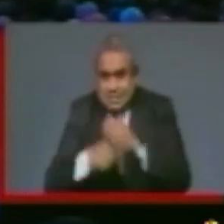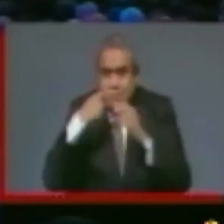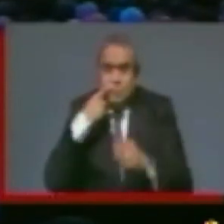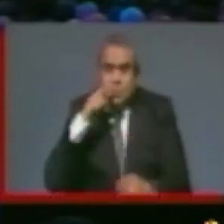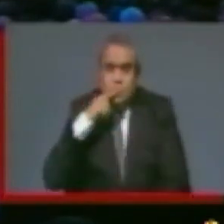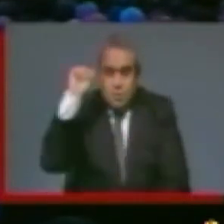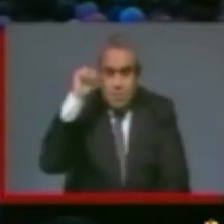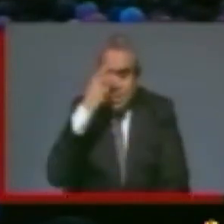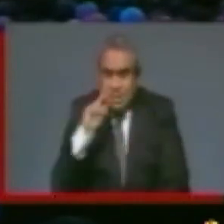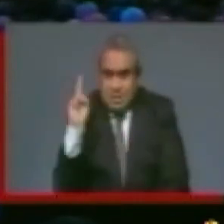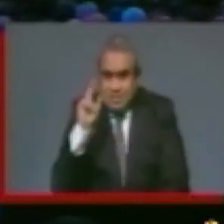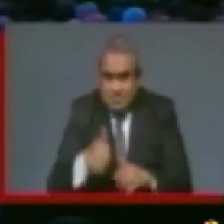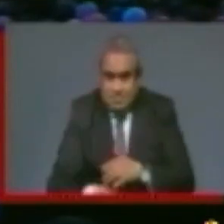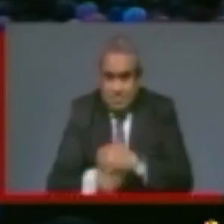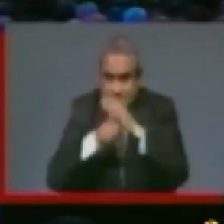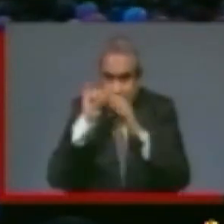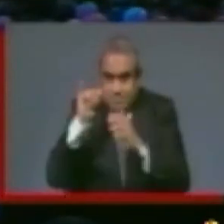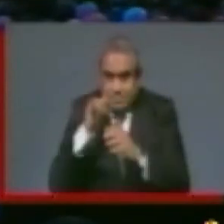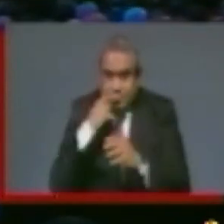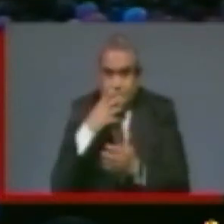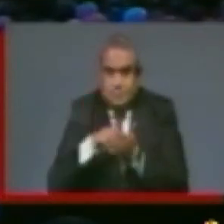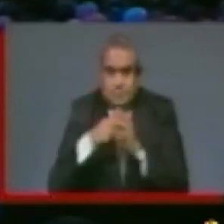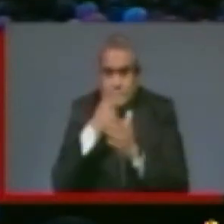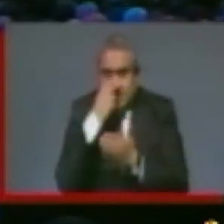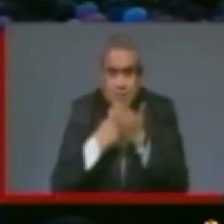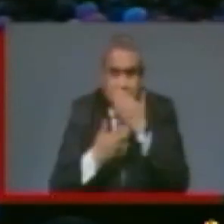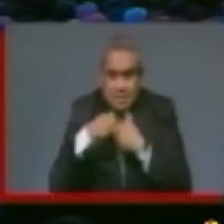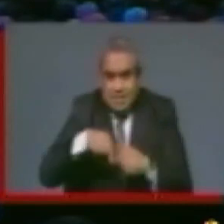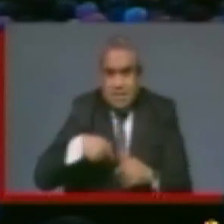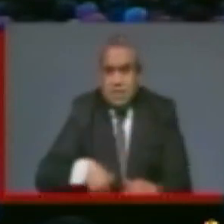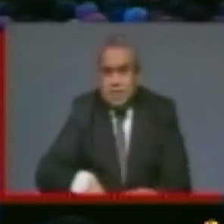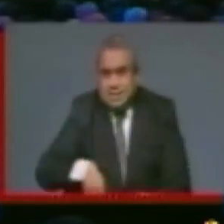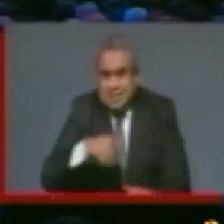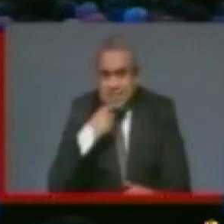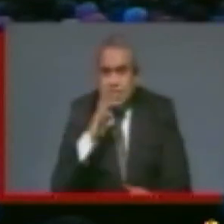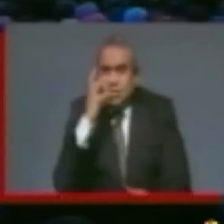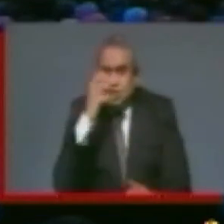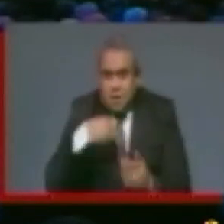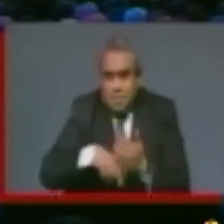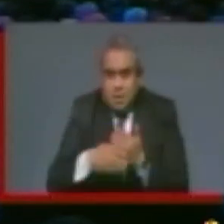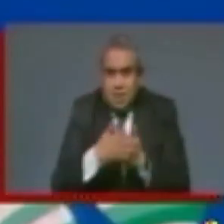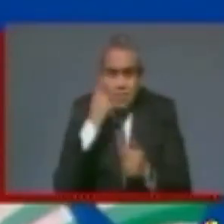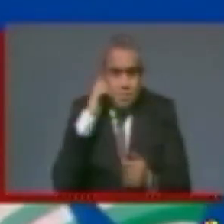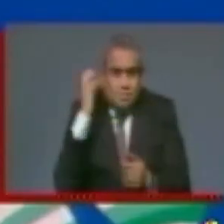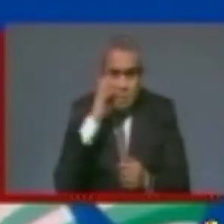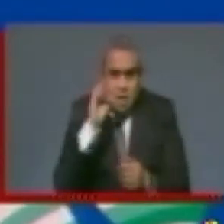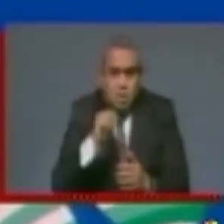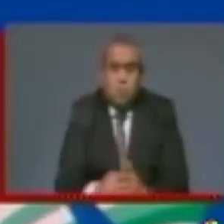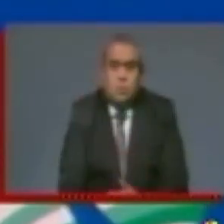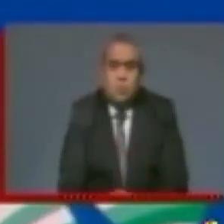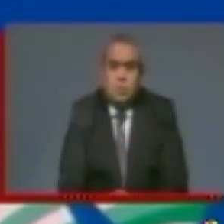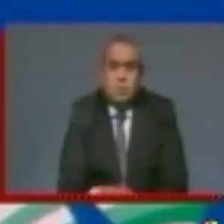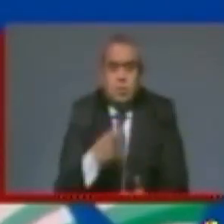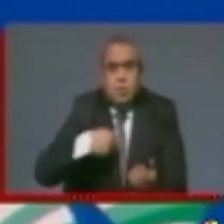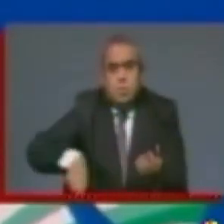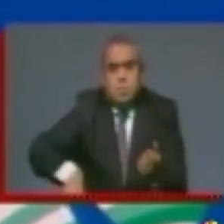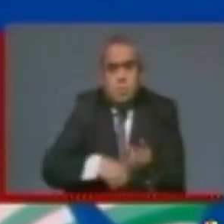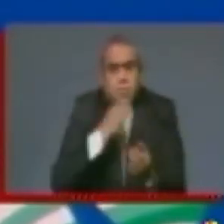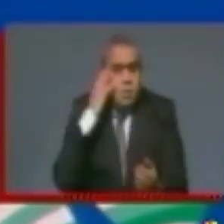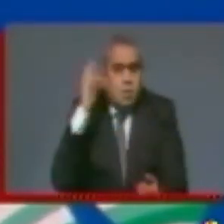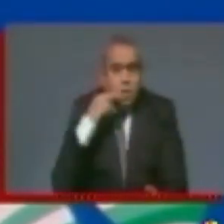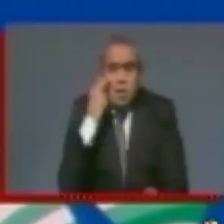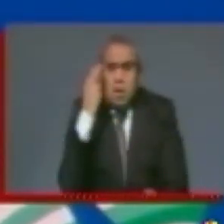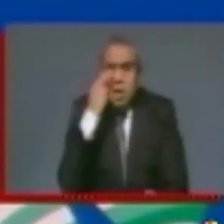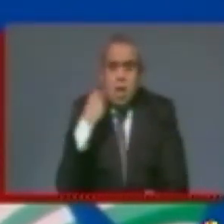ومن العهد العصور الحديثه او العصر الحالي طبعا يعني الموسيقار العظيم عمار الشريعي